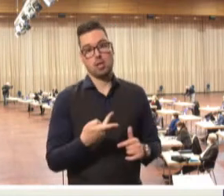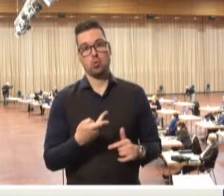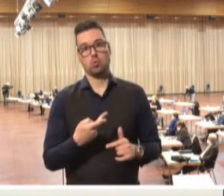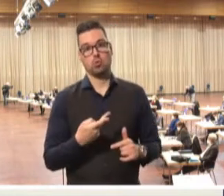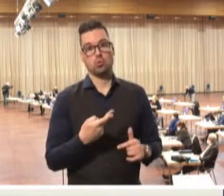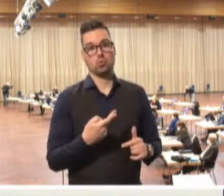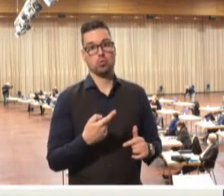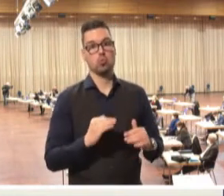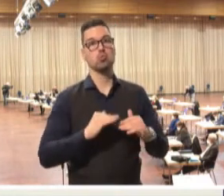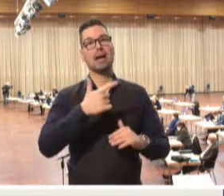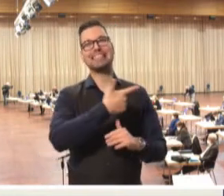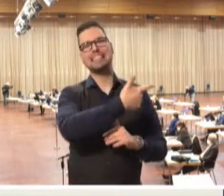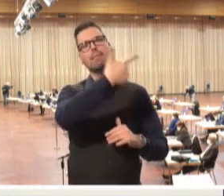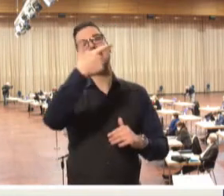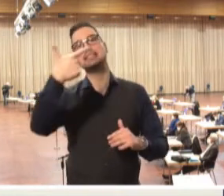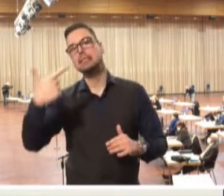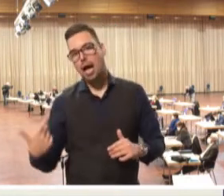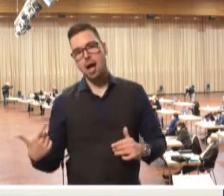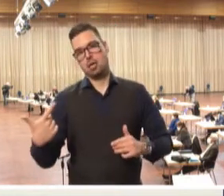fast